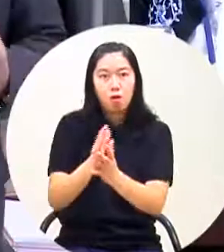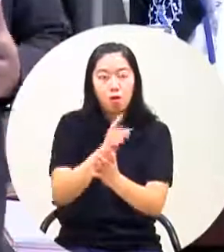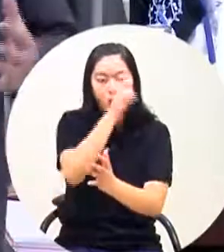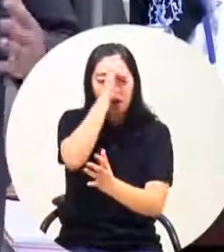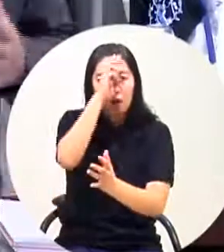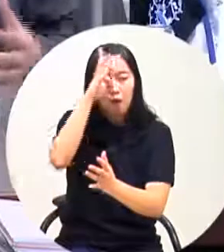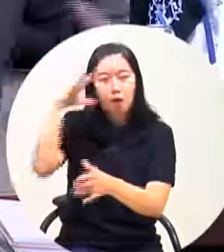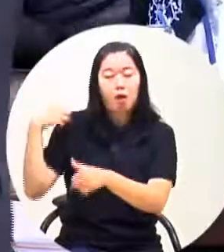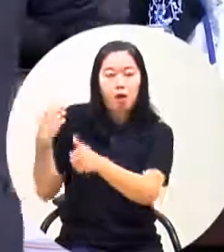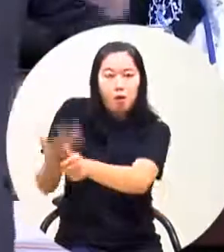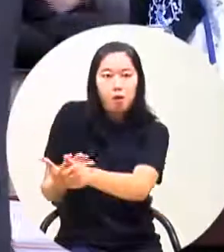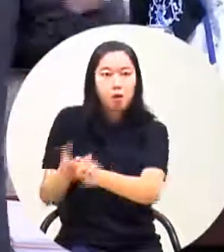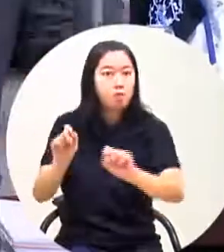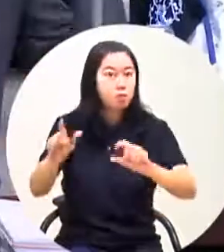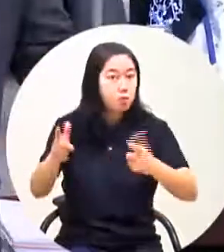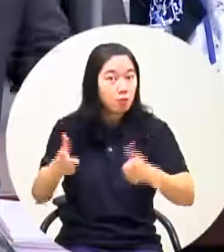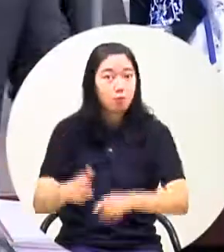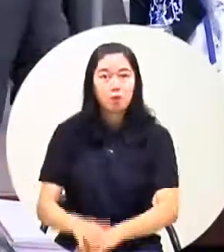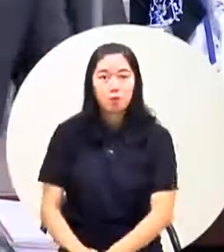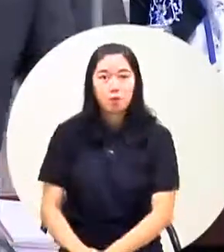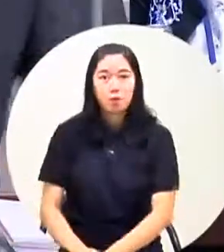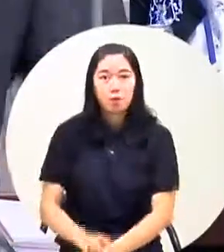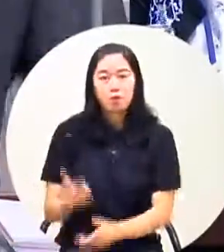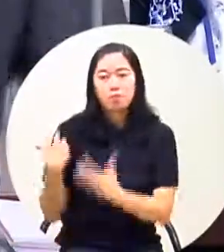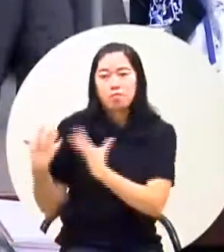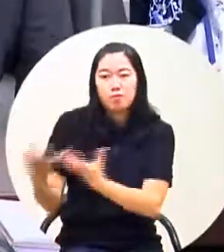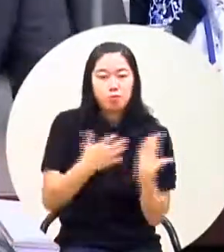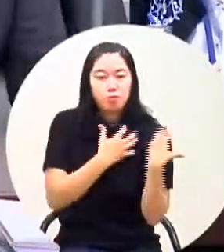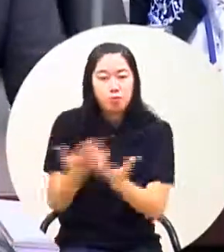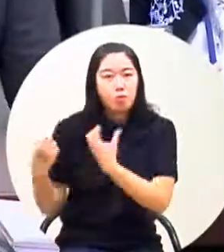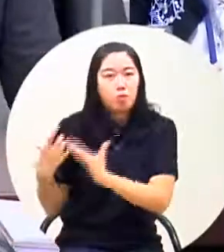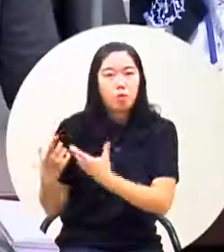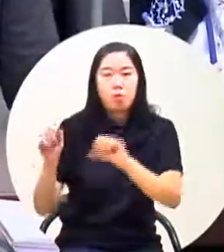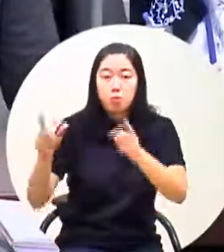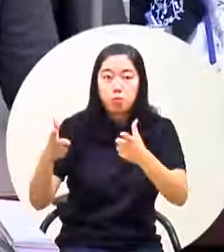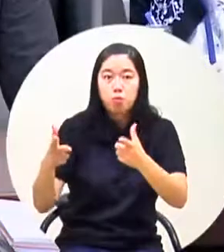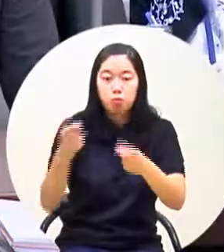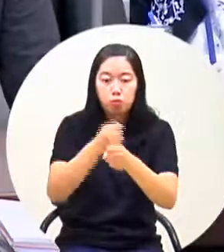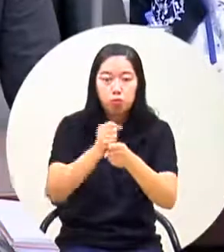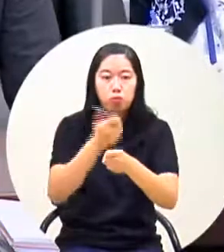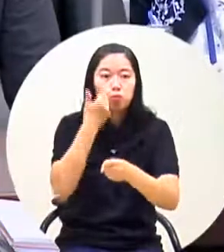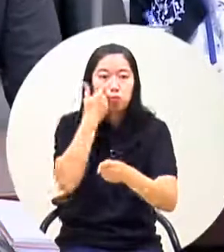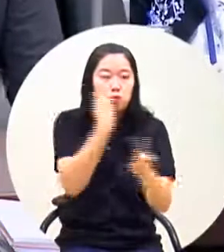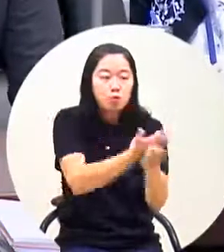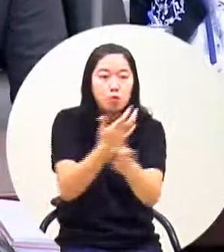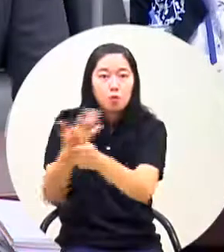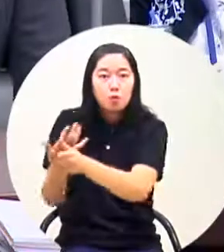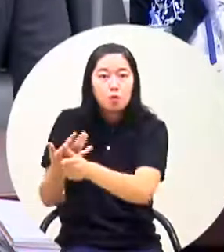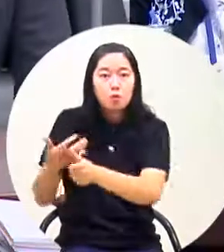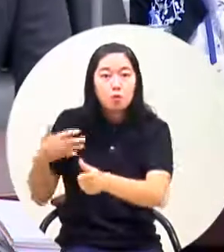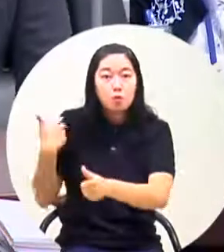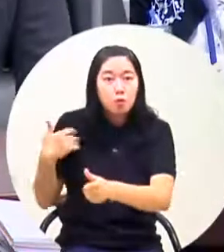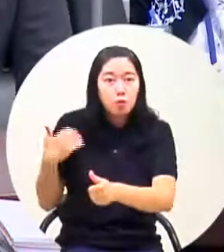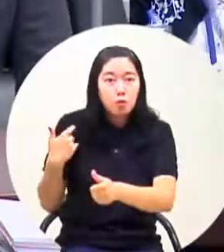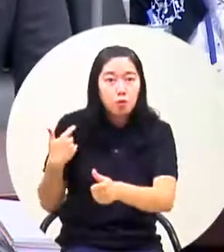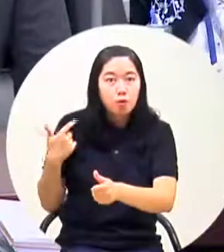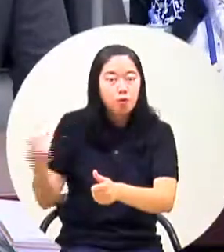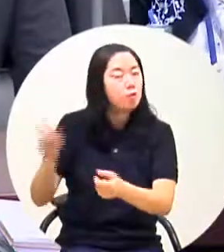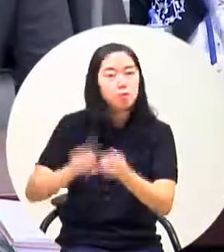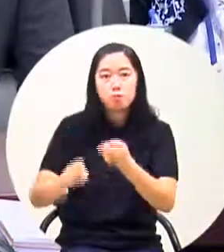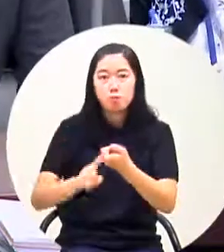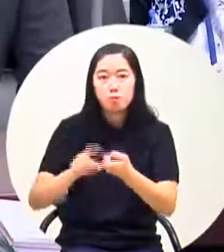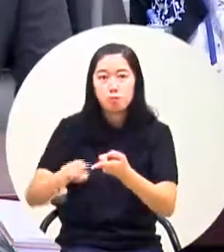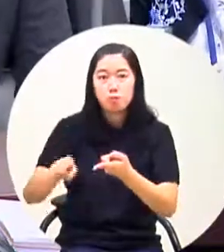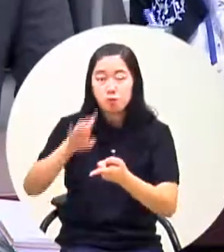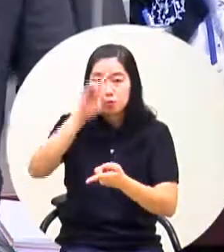者是说叠床家务大家也是要推一推，不知道这些工作该是哪一个局处来负责。我想针对这个部分的整合，剩